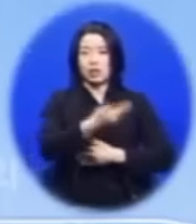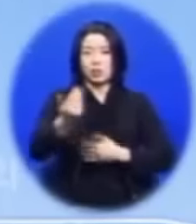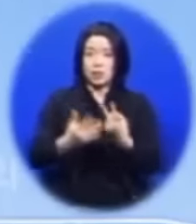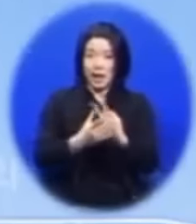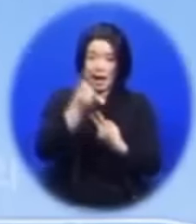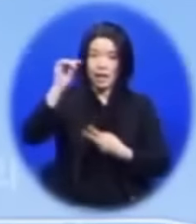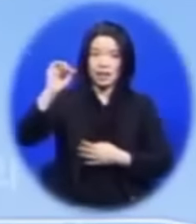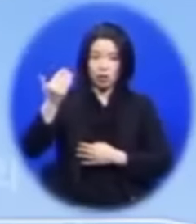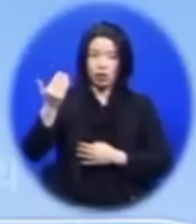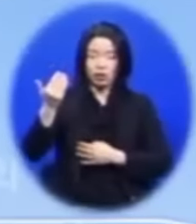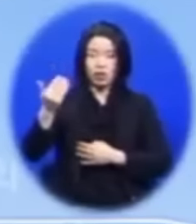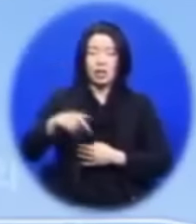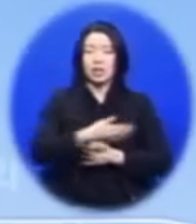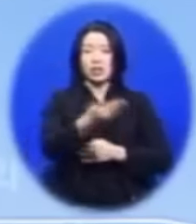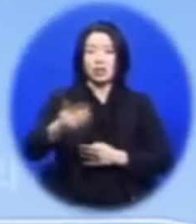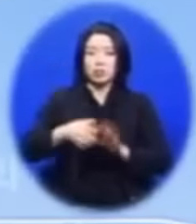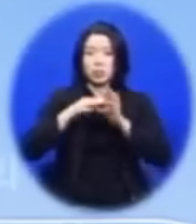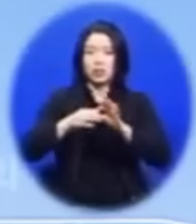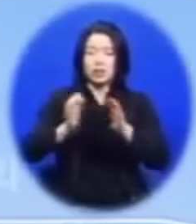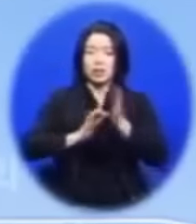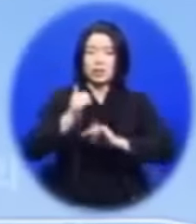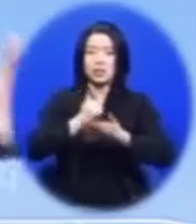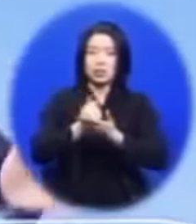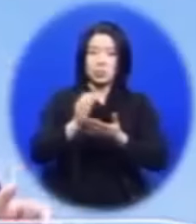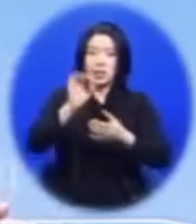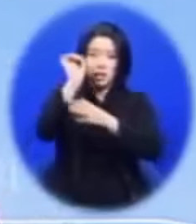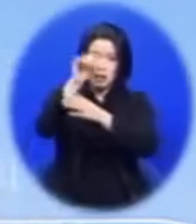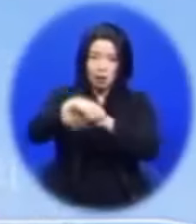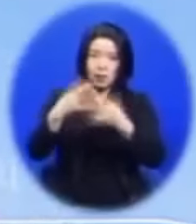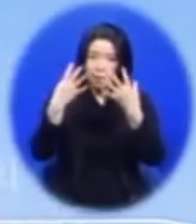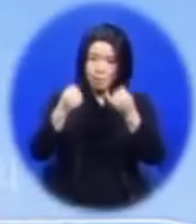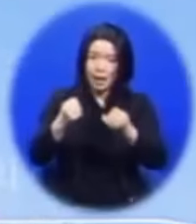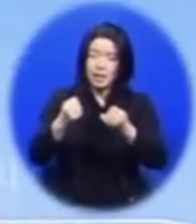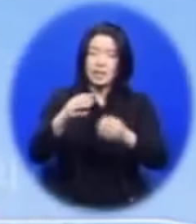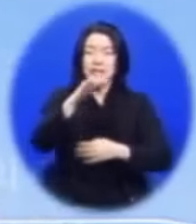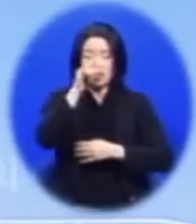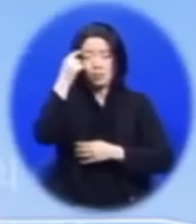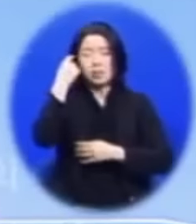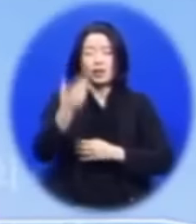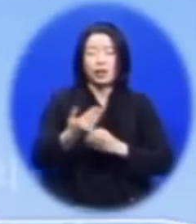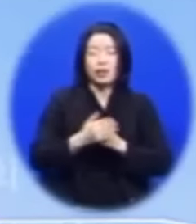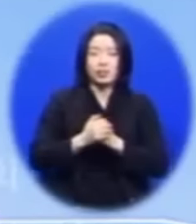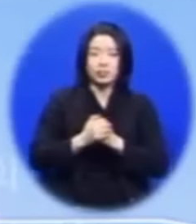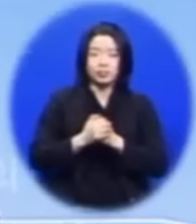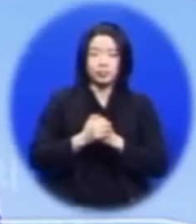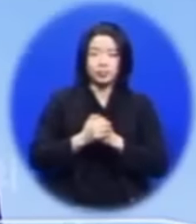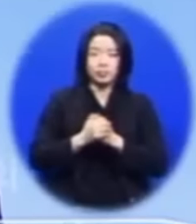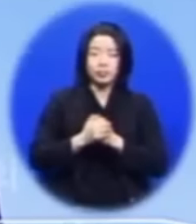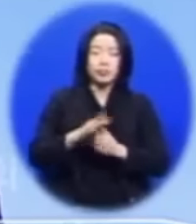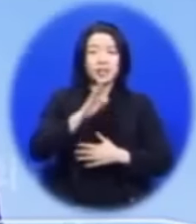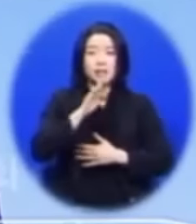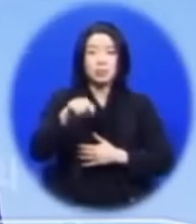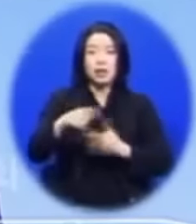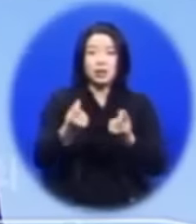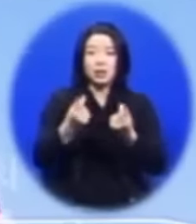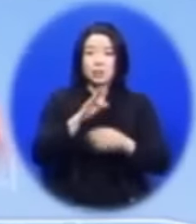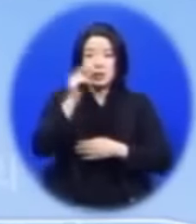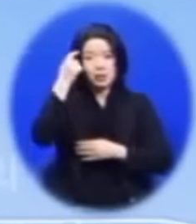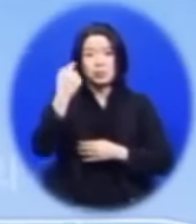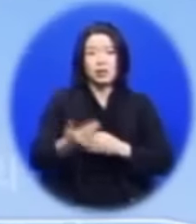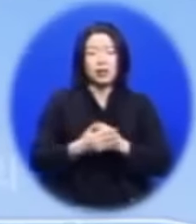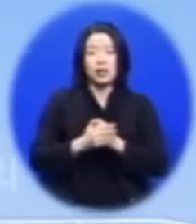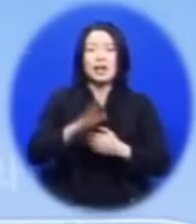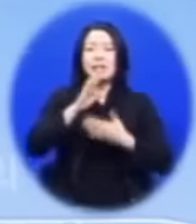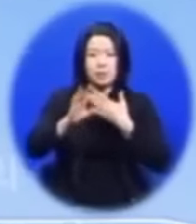되셔서 여러분을 통해서 예수님의 열매가 많이 맺어지면 정말 그렇습니까